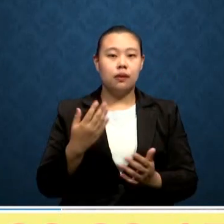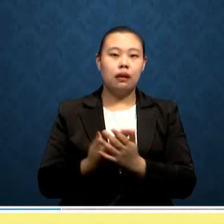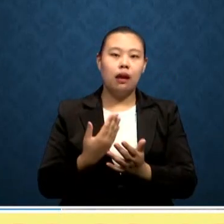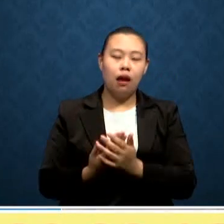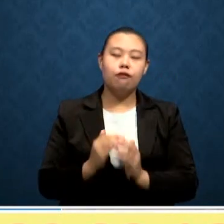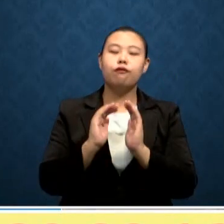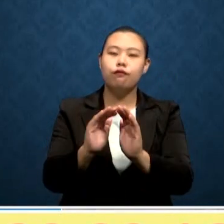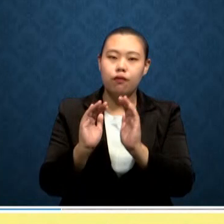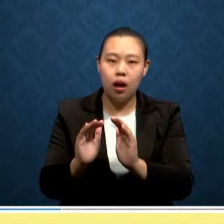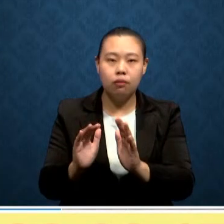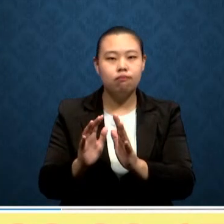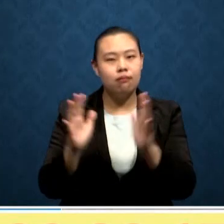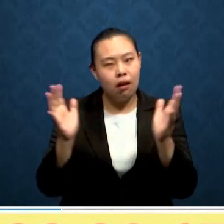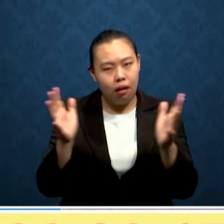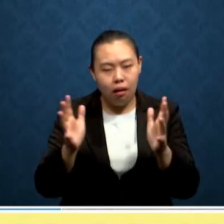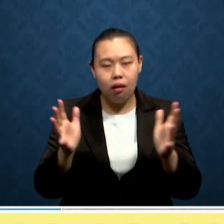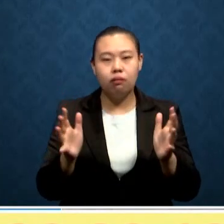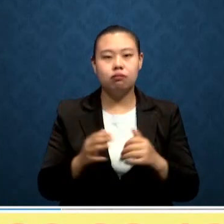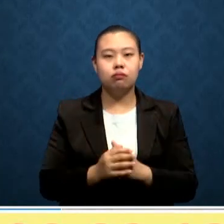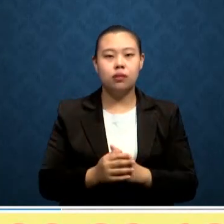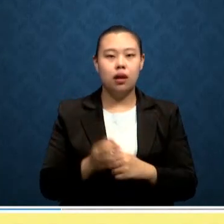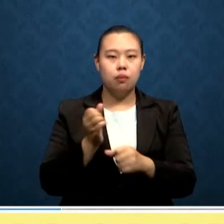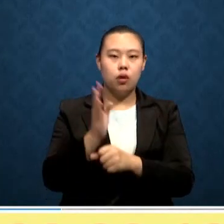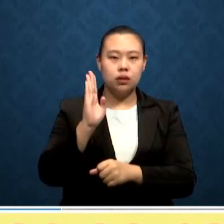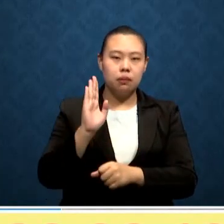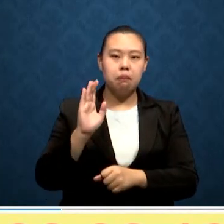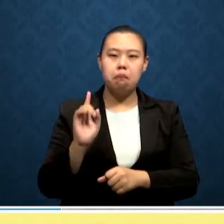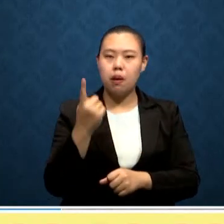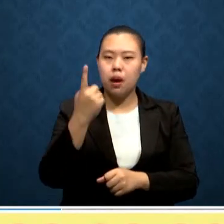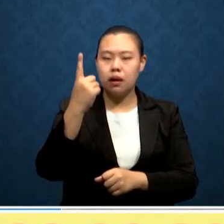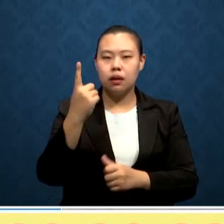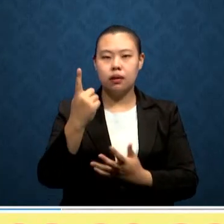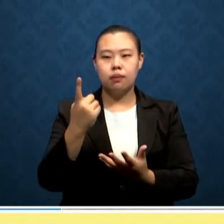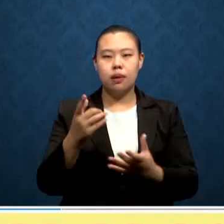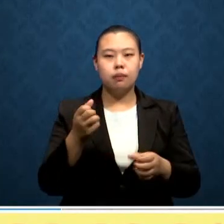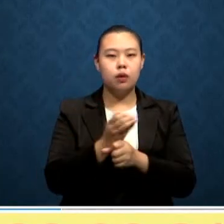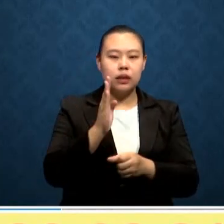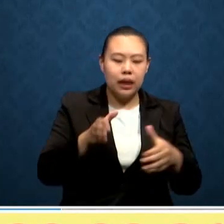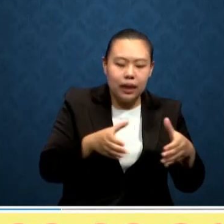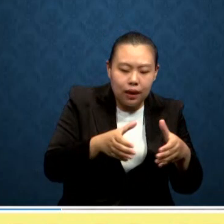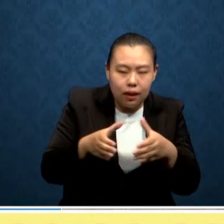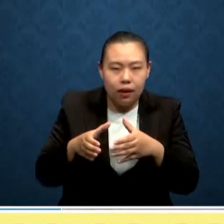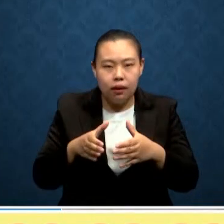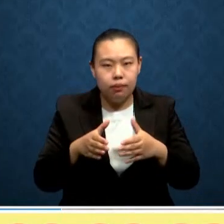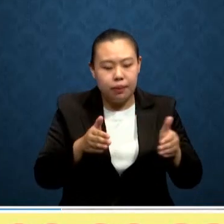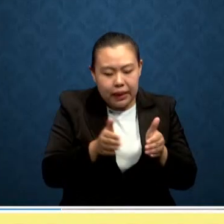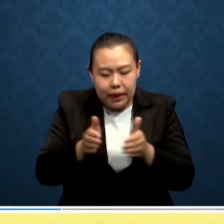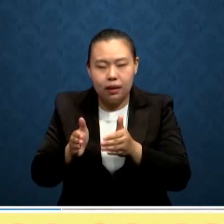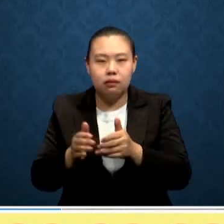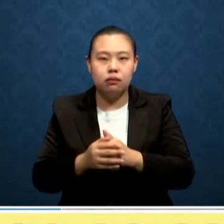ายไม่ยอมให้บริษัทใหม่ๆหน้าใหม่ๆทำกลางกังขาของ